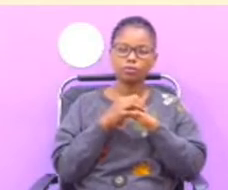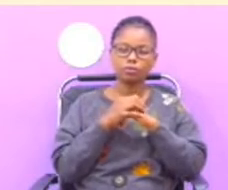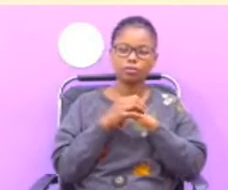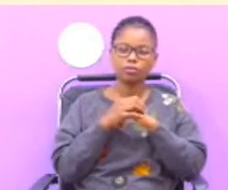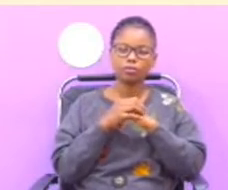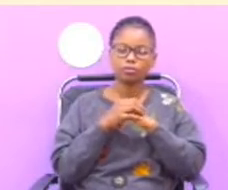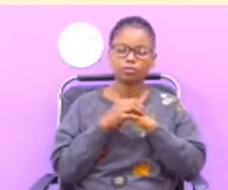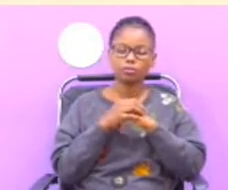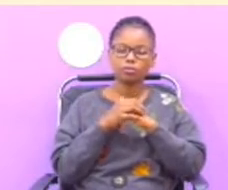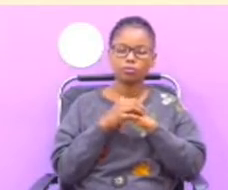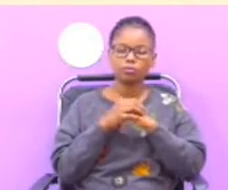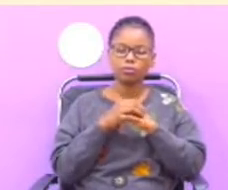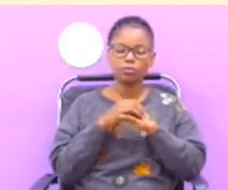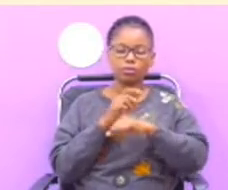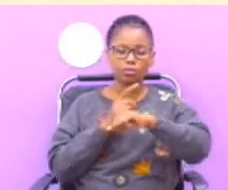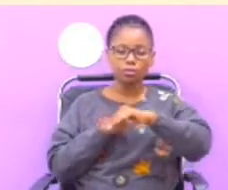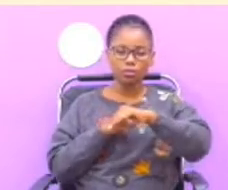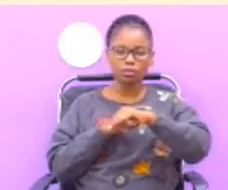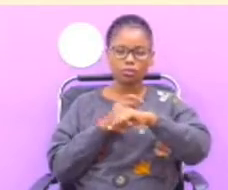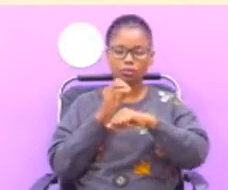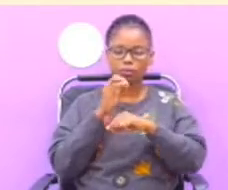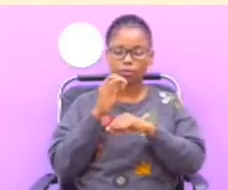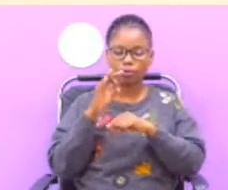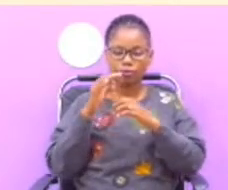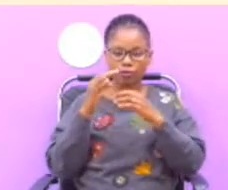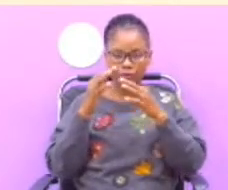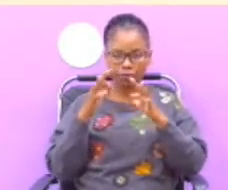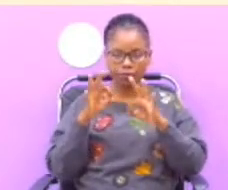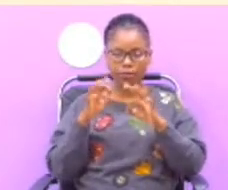ihinda rĩa kũrekererio ruo-inĩ nĩ Ngai